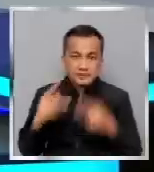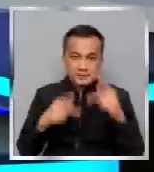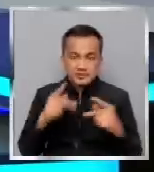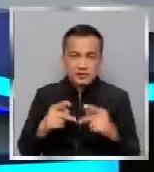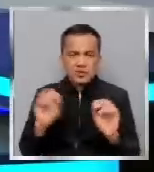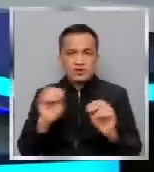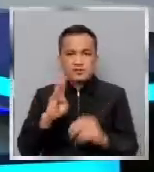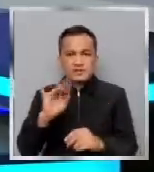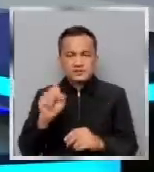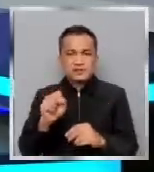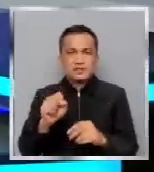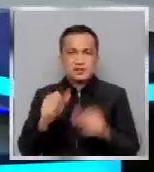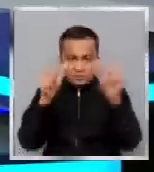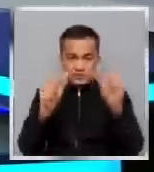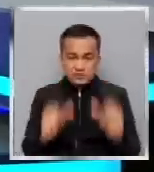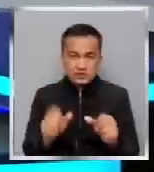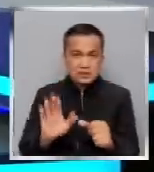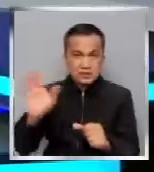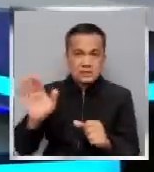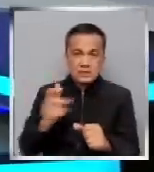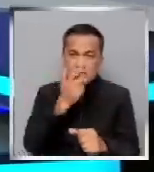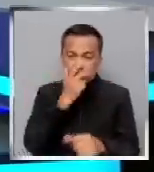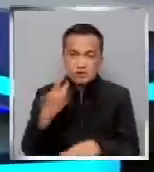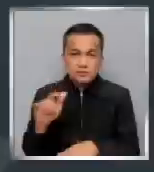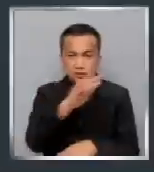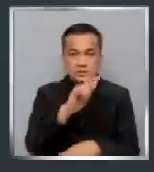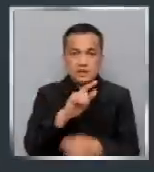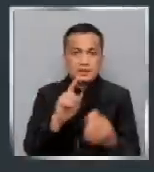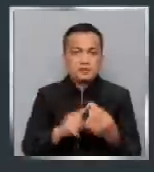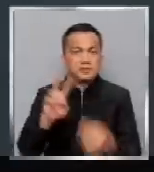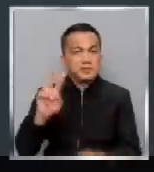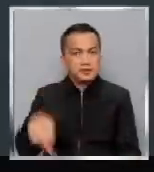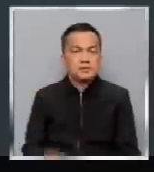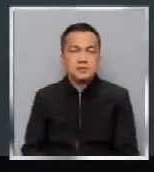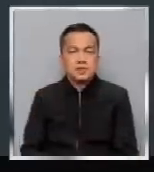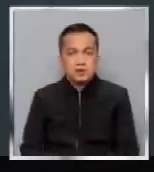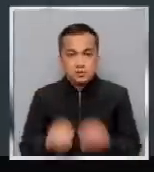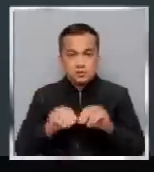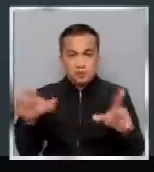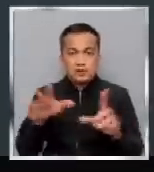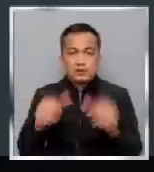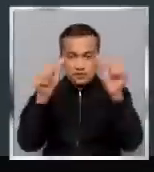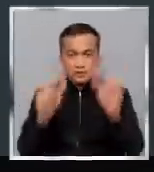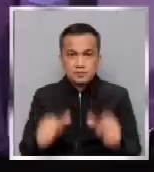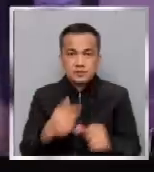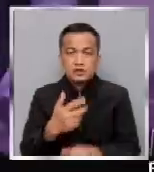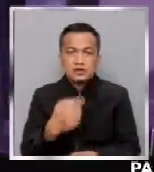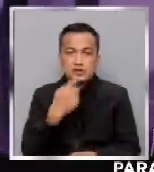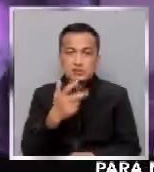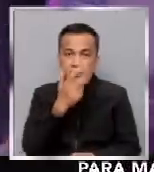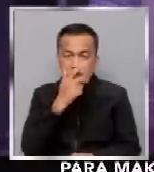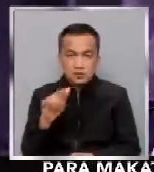social media post ng isa nilang piloto tungkol sa bise. Sa kumalat na post, sinabi ng piloto na nagre-request daw